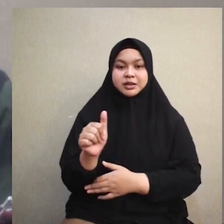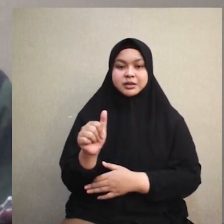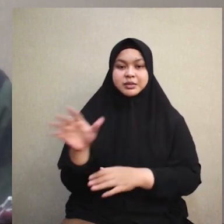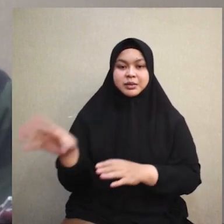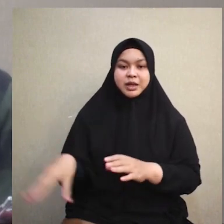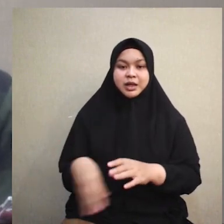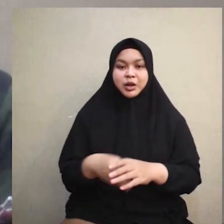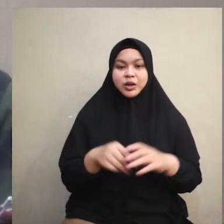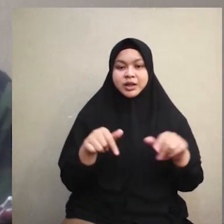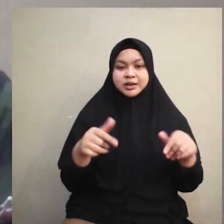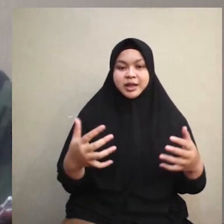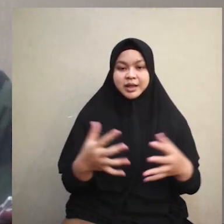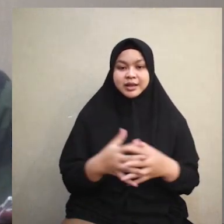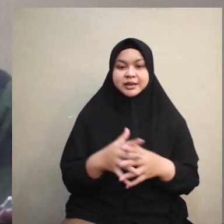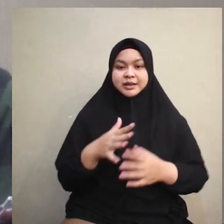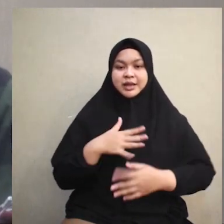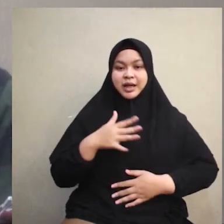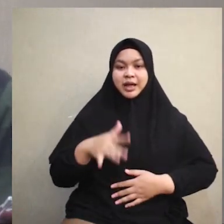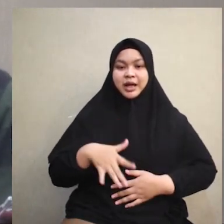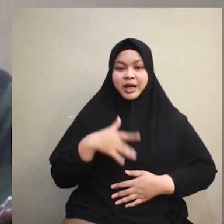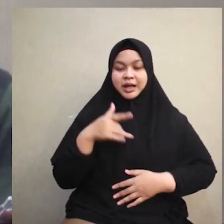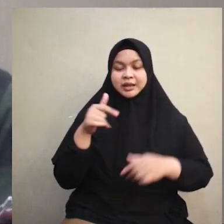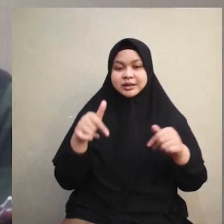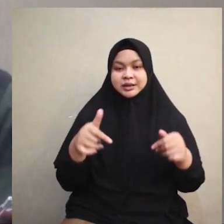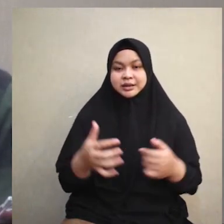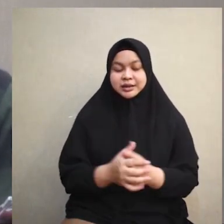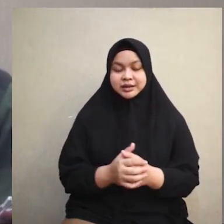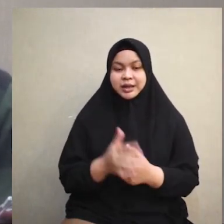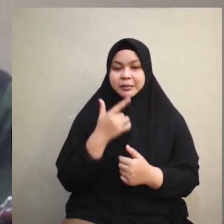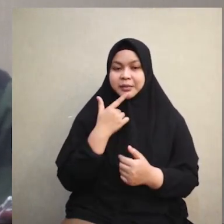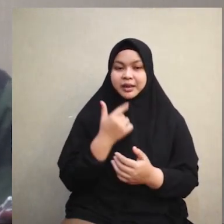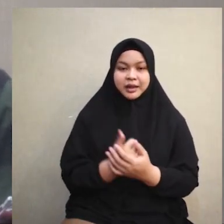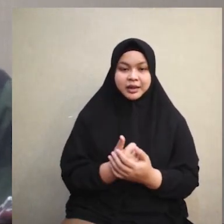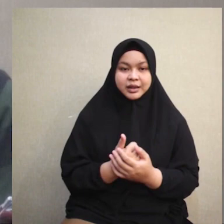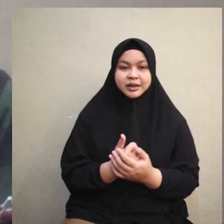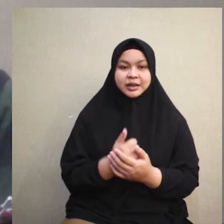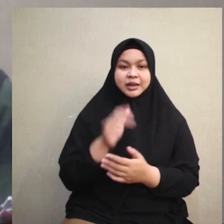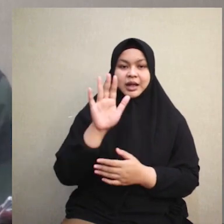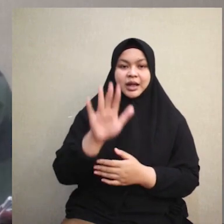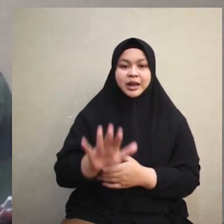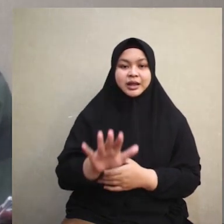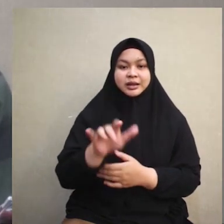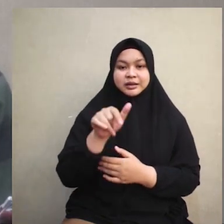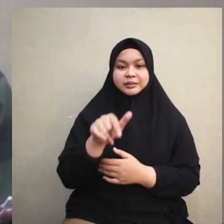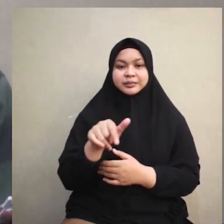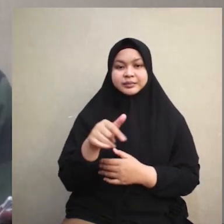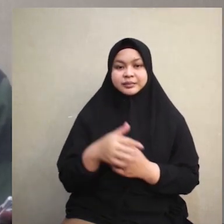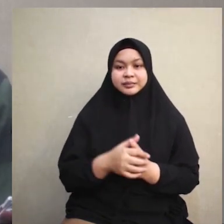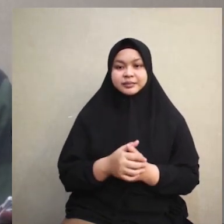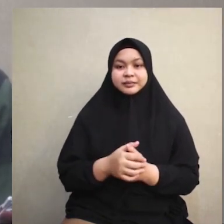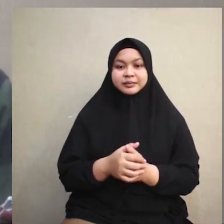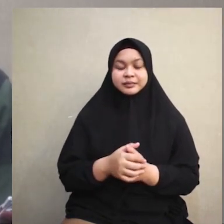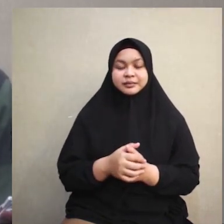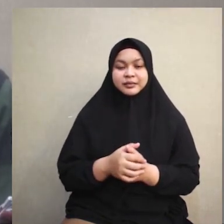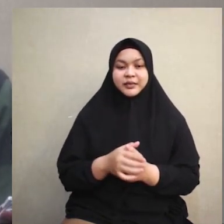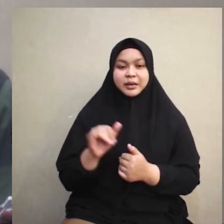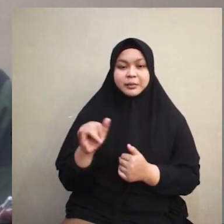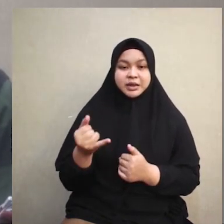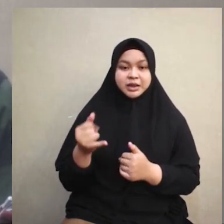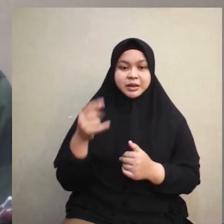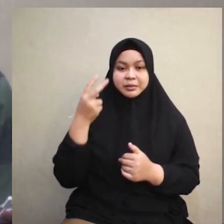berpartisipasi di situ nah saya rasa ini yang penting juga nanti kedepannya menjadi